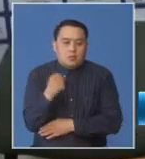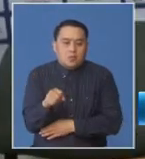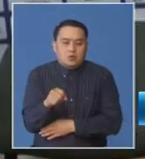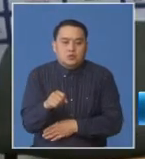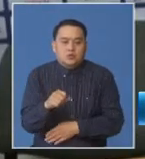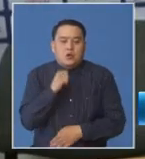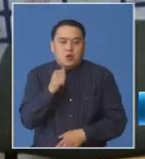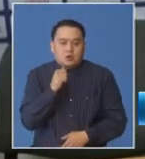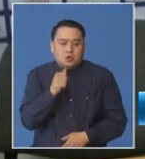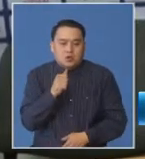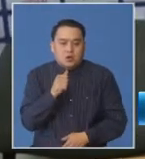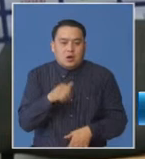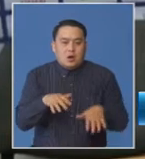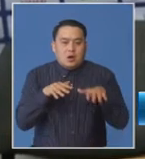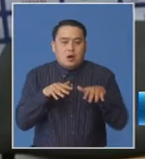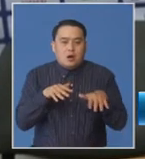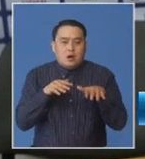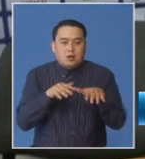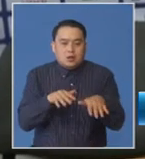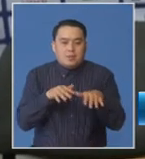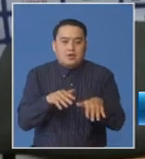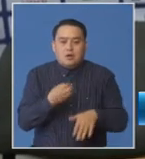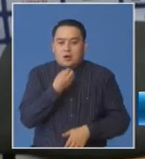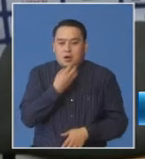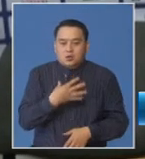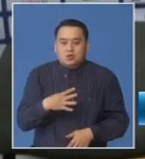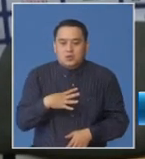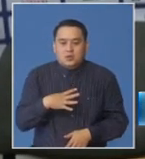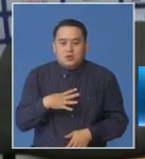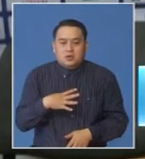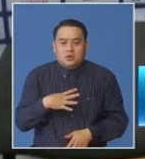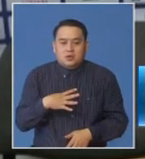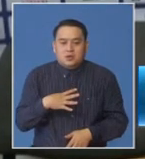атаки неплохие. Вот. Но не было